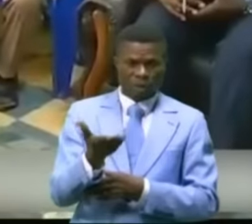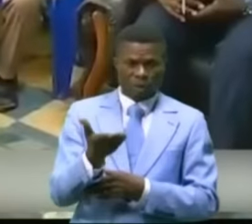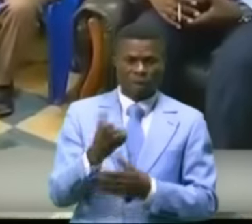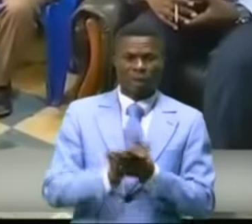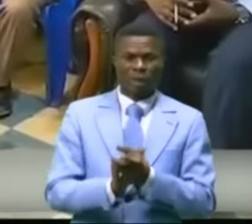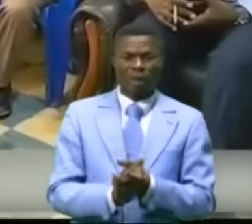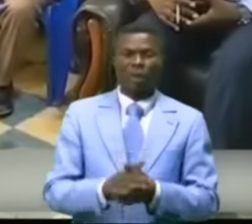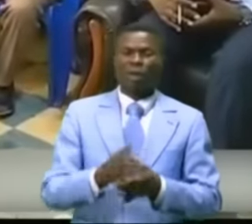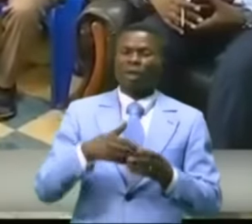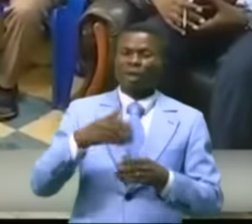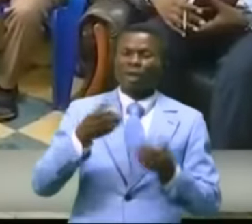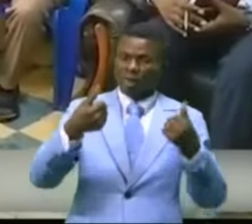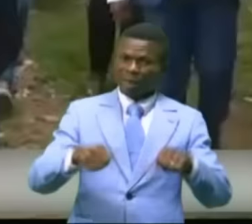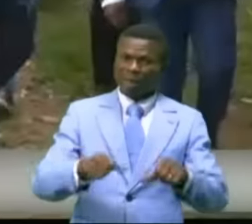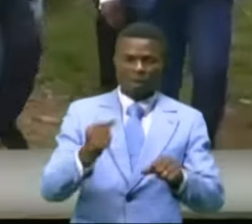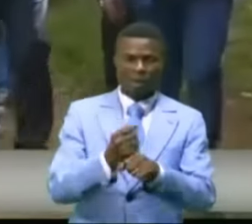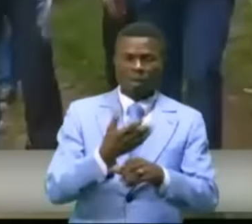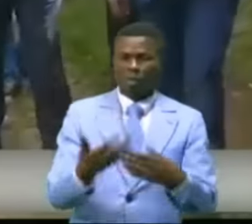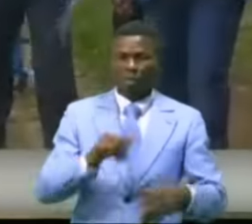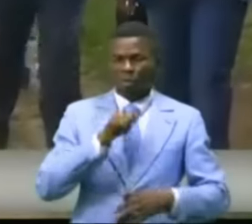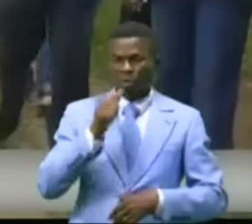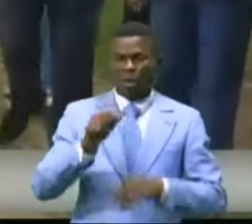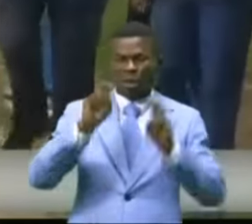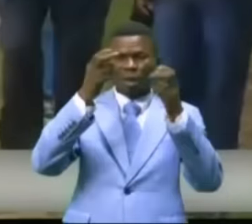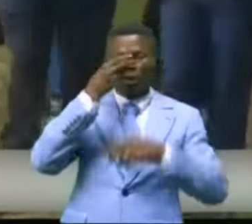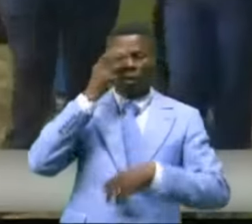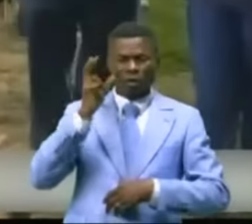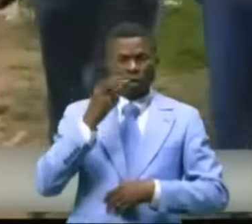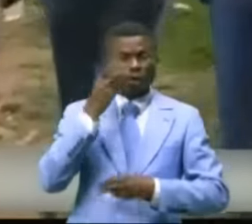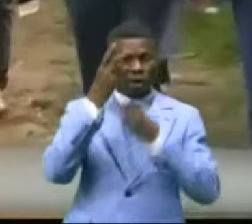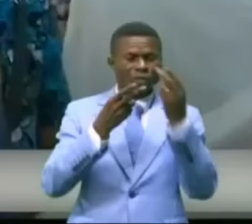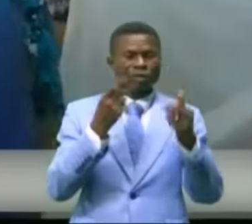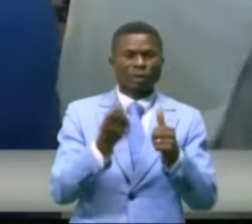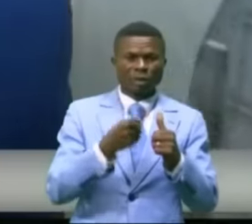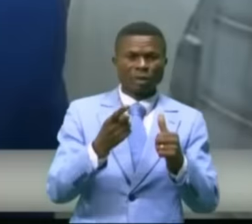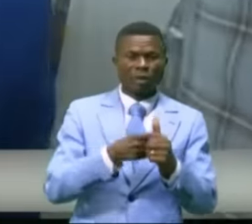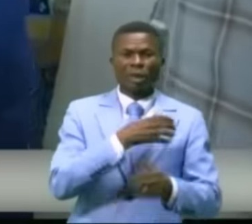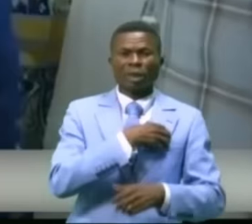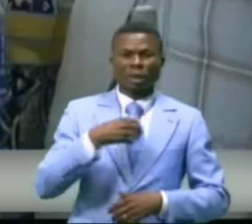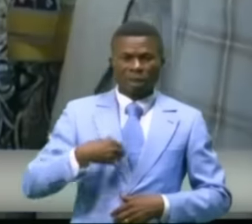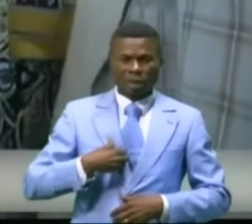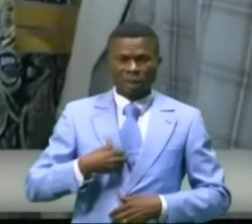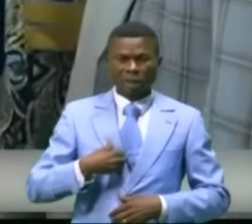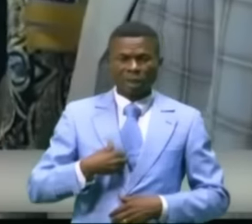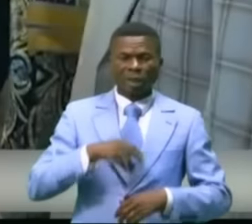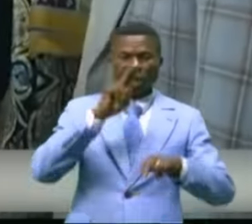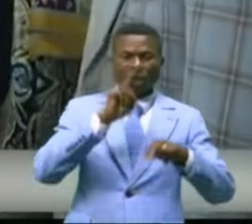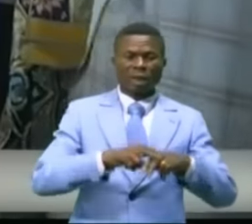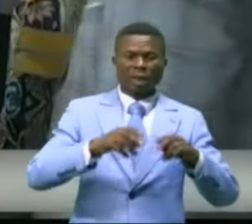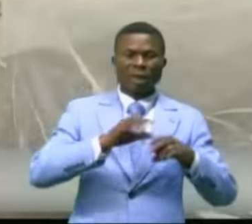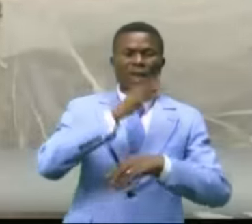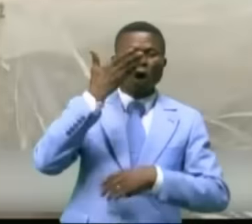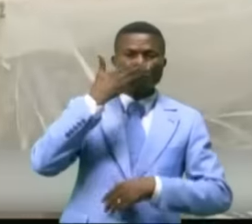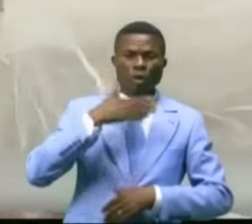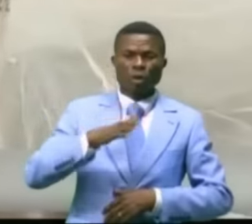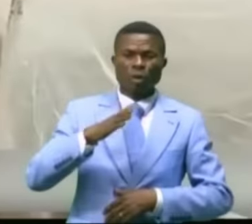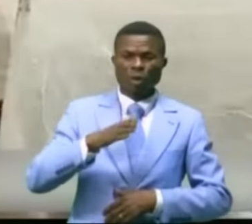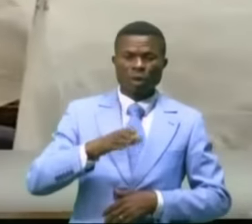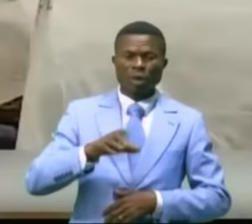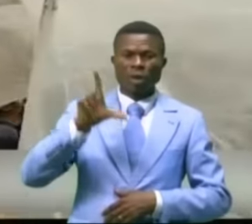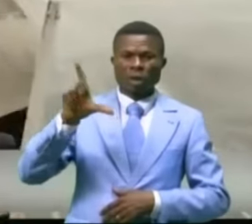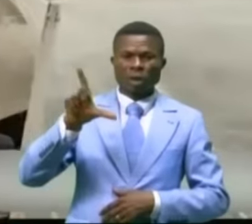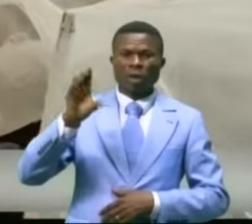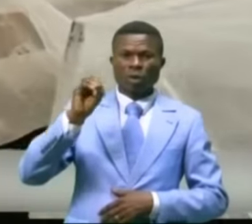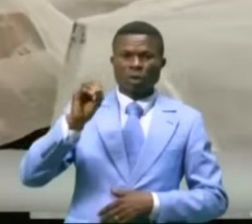pas terminer son séjour de travail à Bukavu sans rendre visite aux femmes internées au centre de santé de